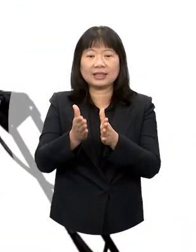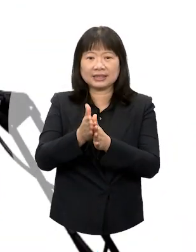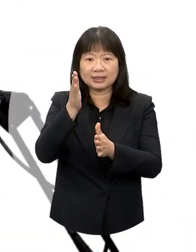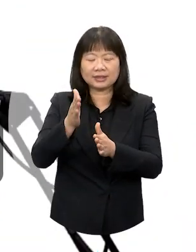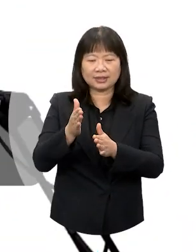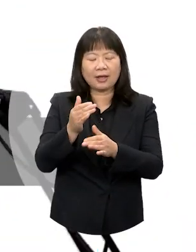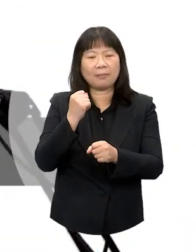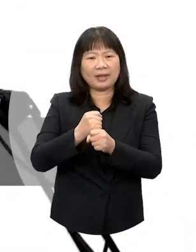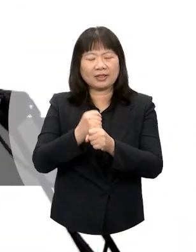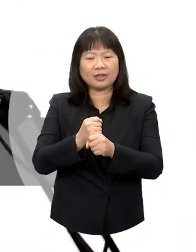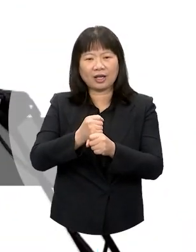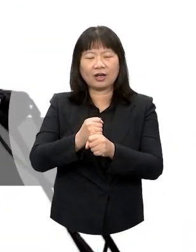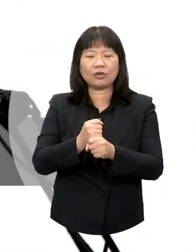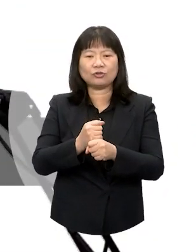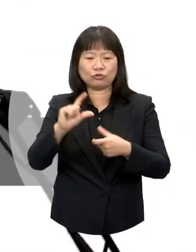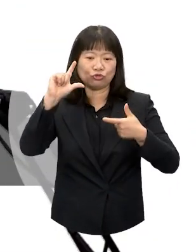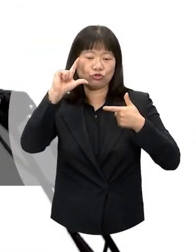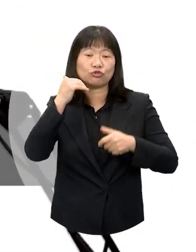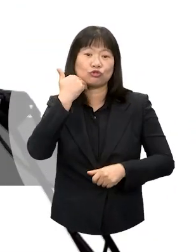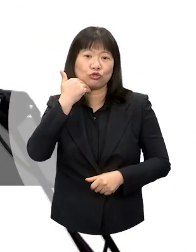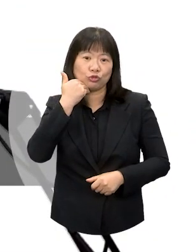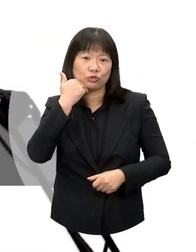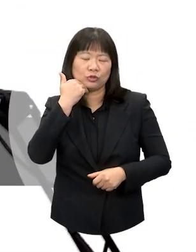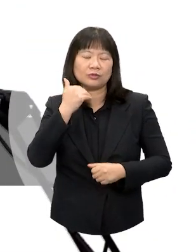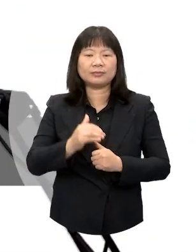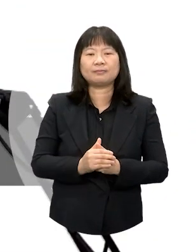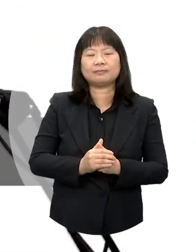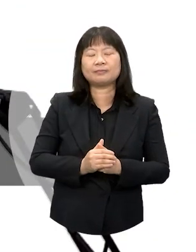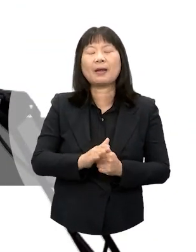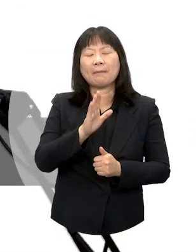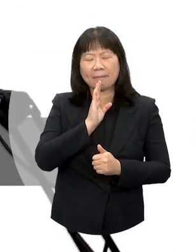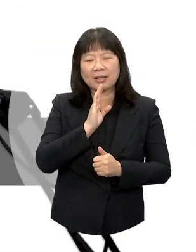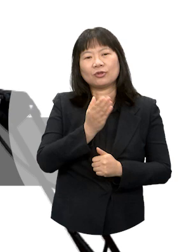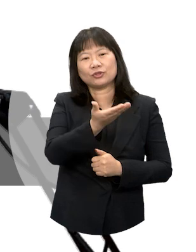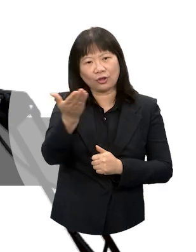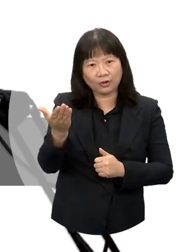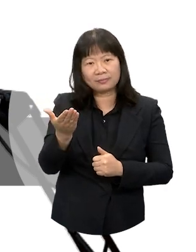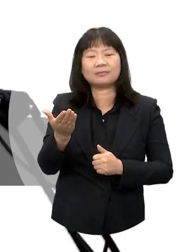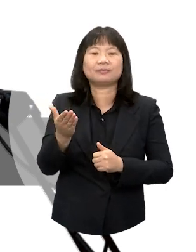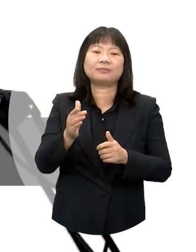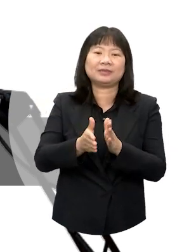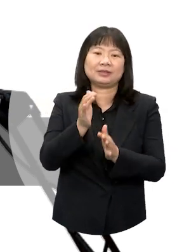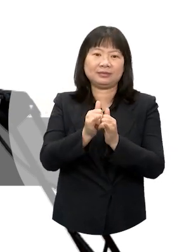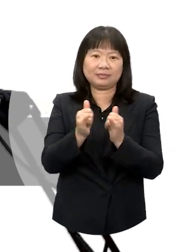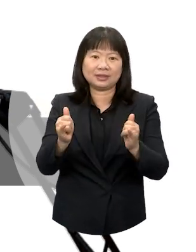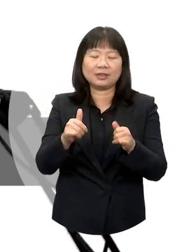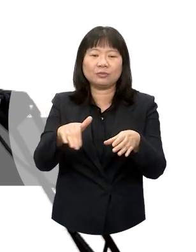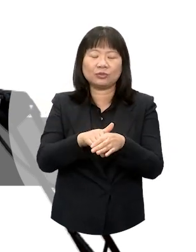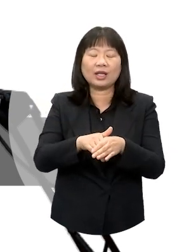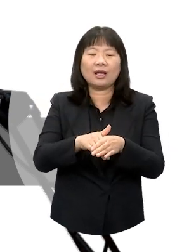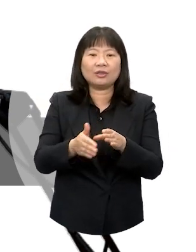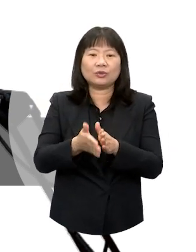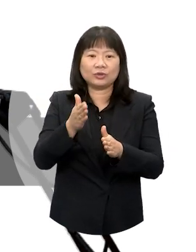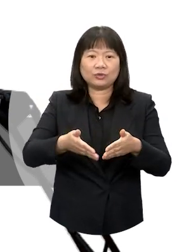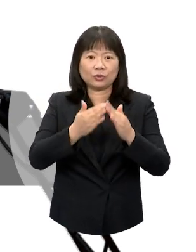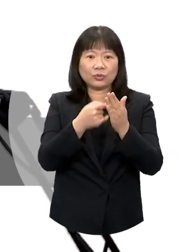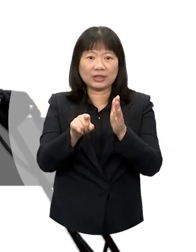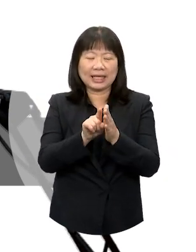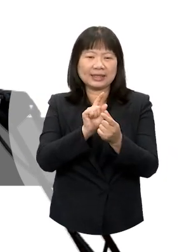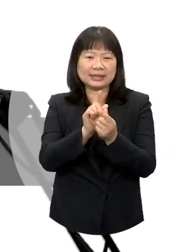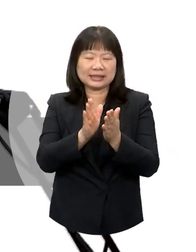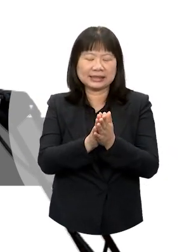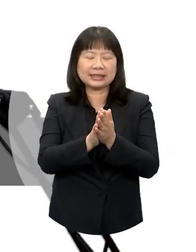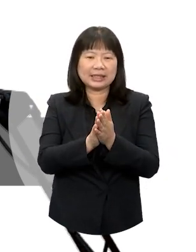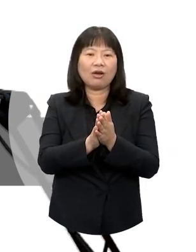안양시를 만들어가는 주체는 누구일까요? 네, 바로 시민 여러분인데요. 이 문화도시 조성을 위해 시민들이 직접